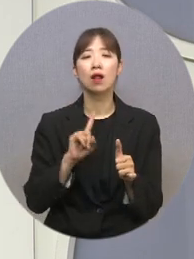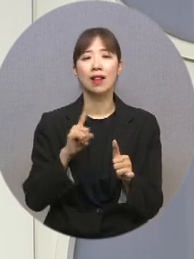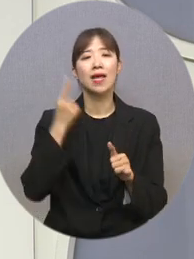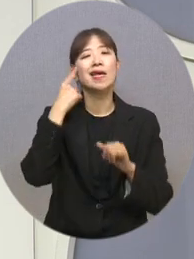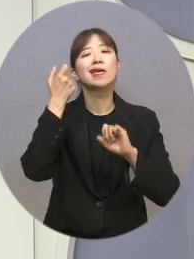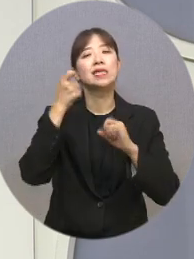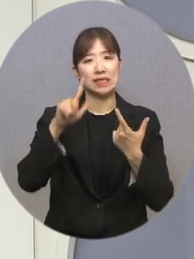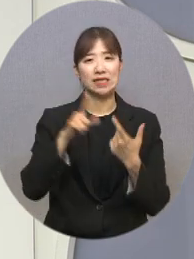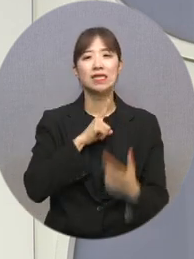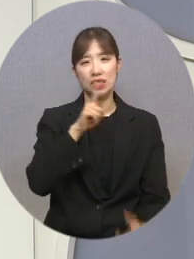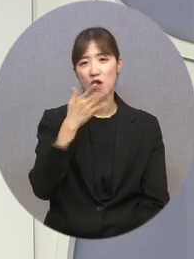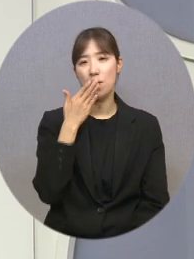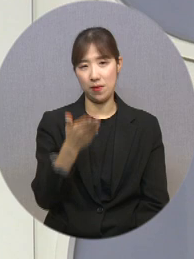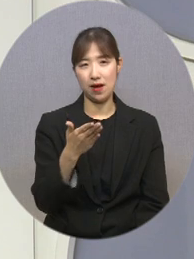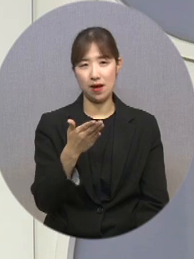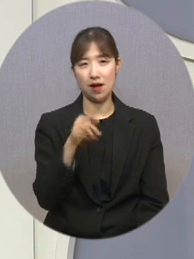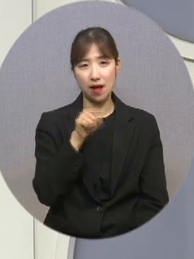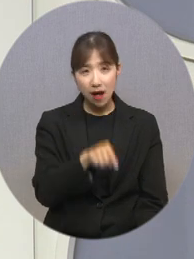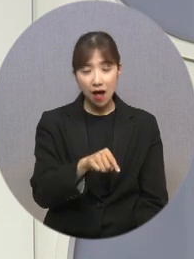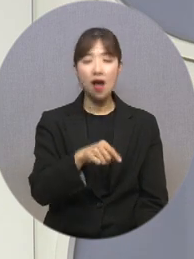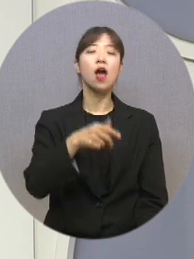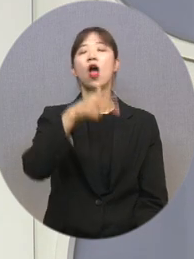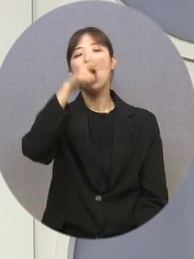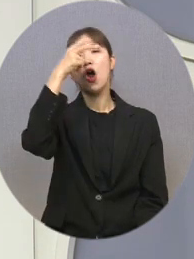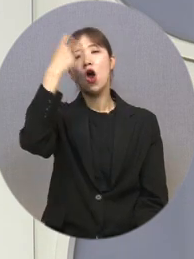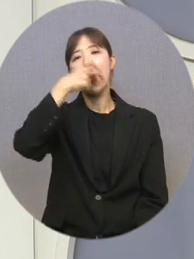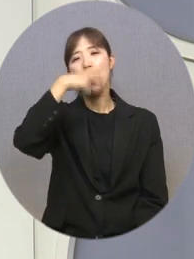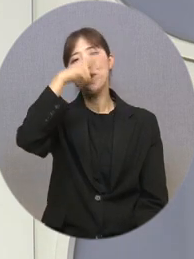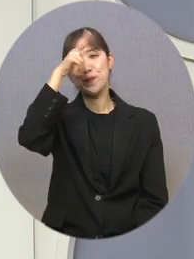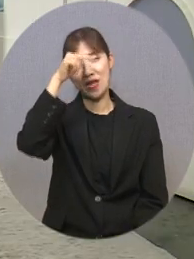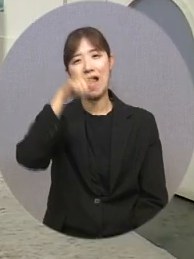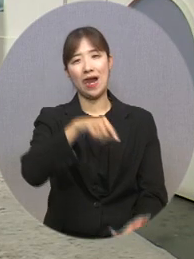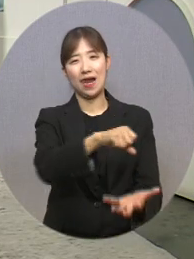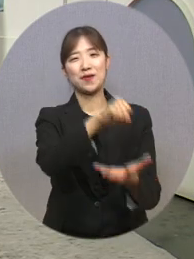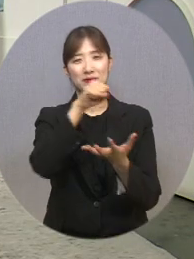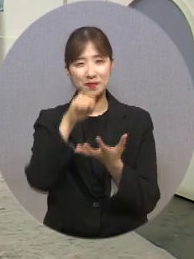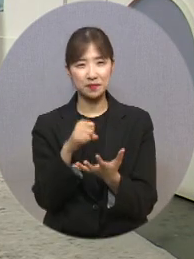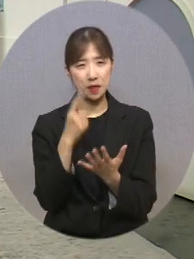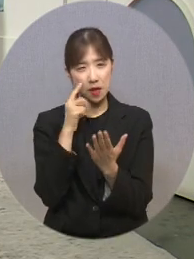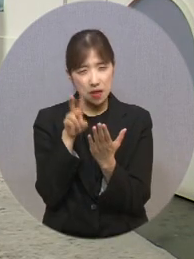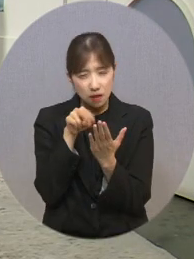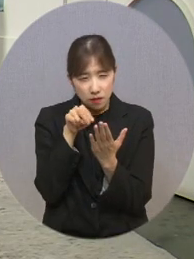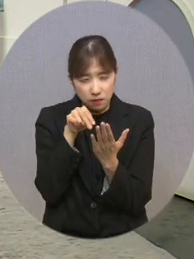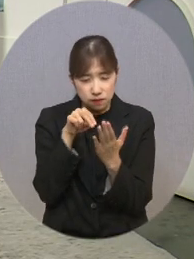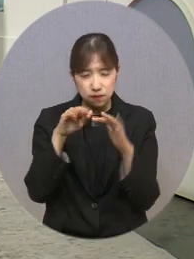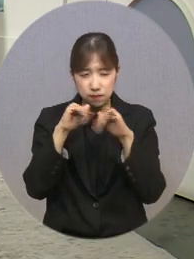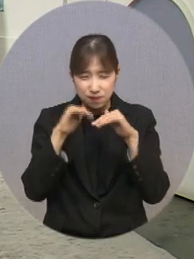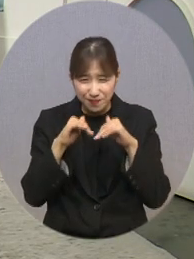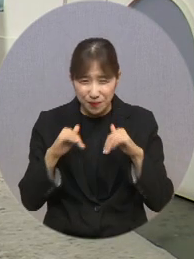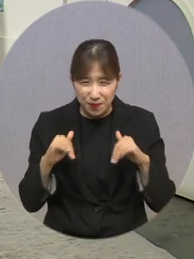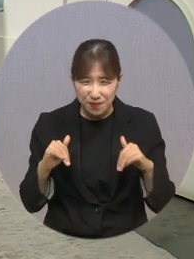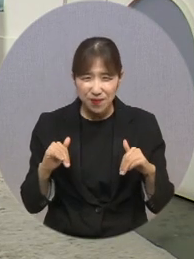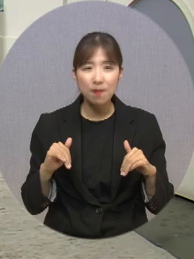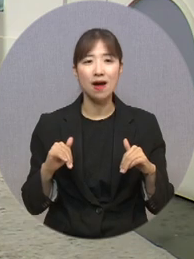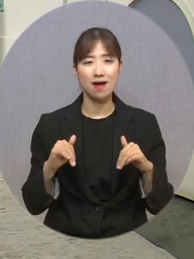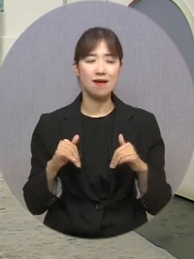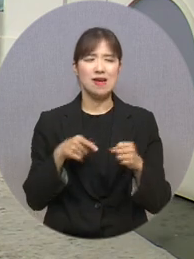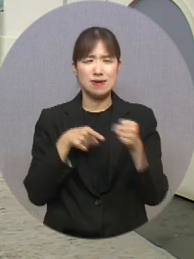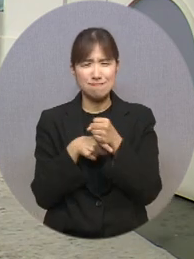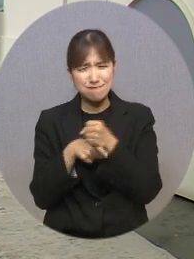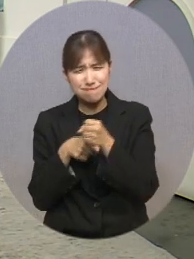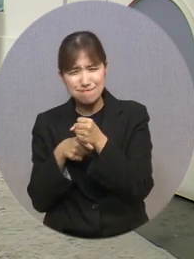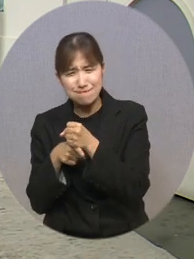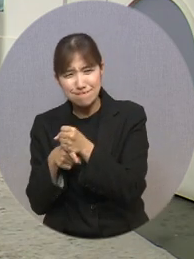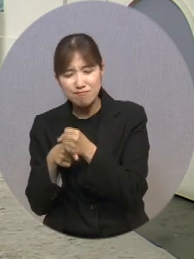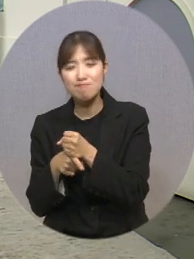이의 신청을 하게 됩니다. 네. 그러면 그 사건이 이제 검찰로 넘어옵니다. 그런데 열정을 가진 검사가 그 기록을 열심히 살펴서 대질 조사를 하든지 뭐